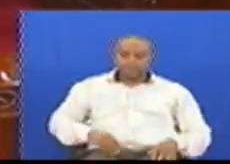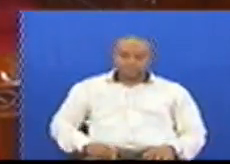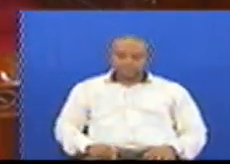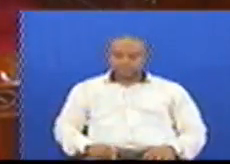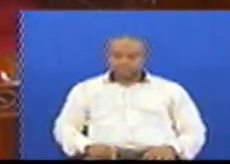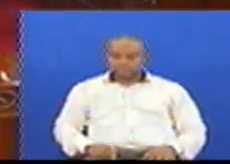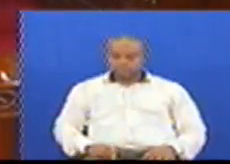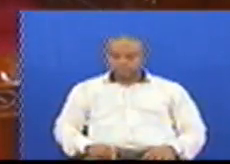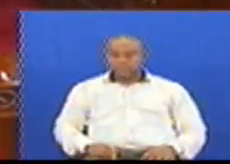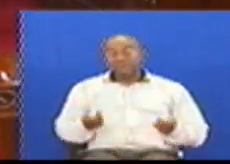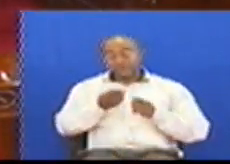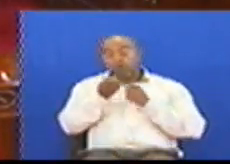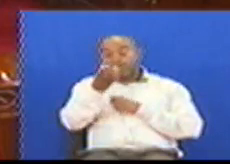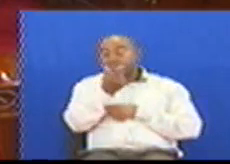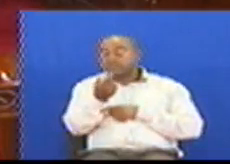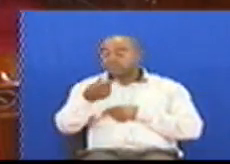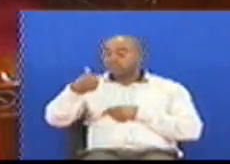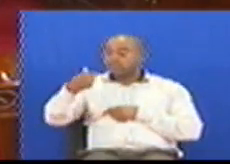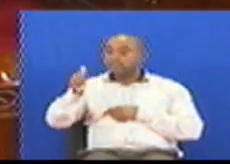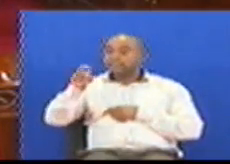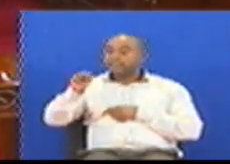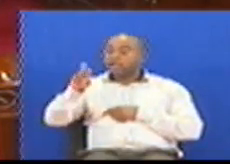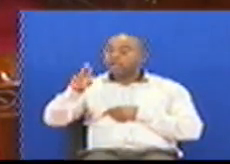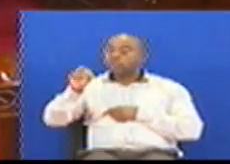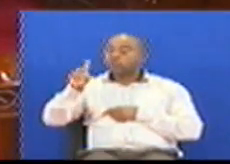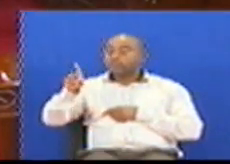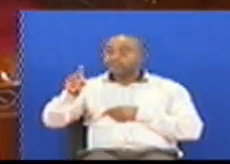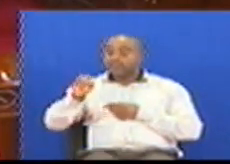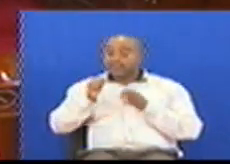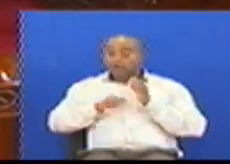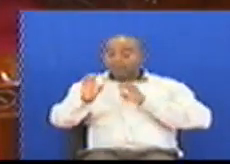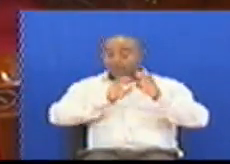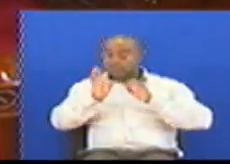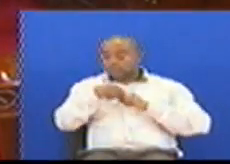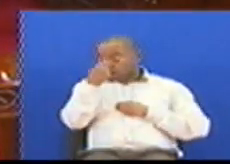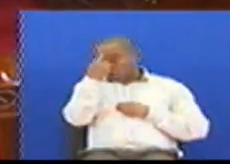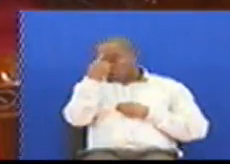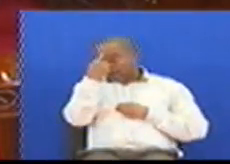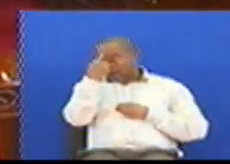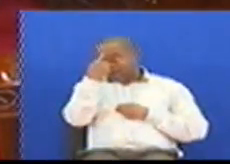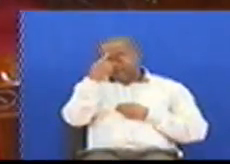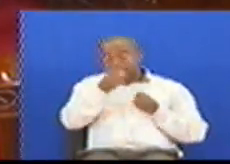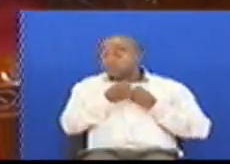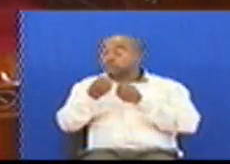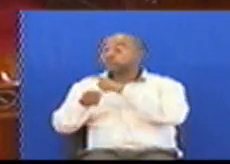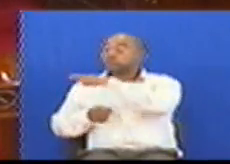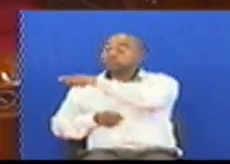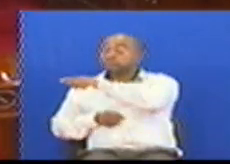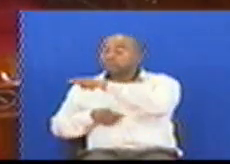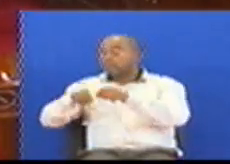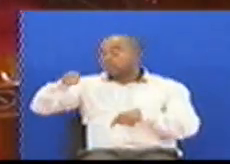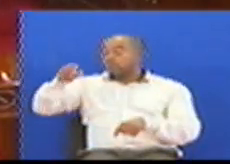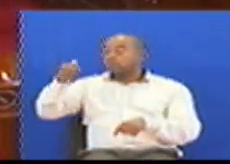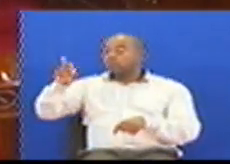Na hata kwa TANROADS vile vile. Leo mawasiliano kati ya Dodoma na kwa Mtoro yamefungwa karibu miezi